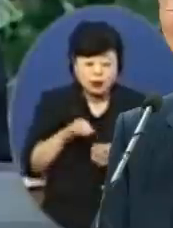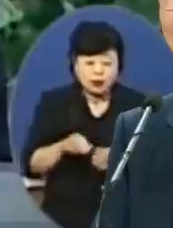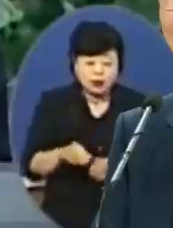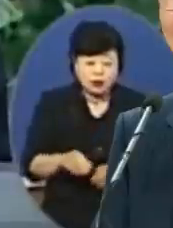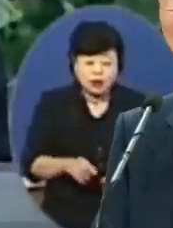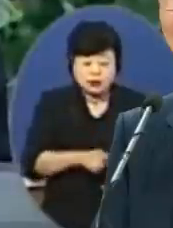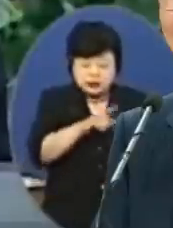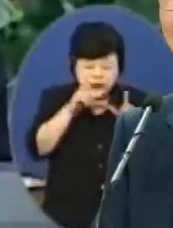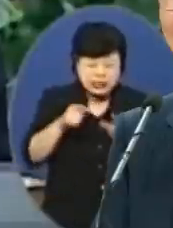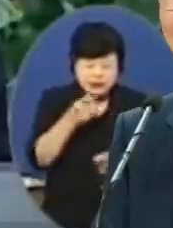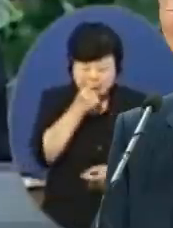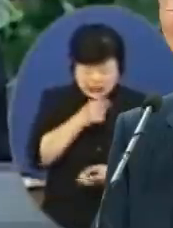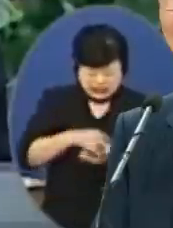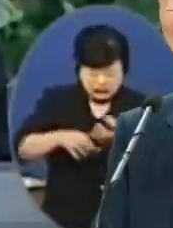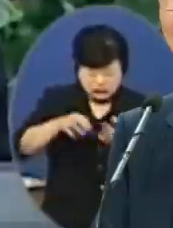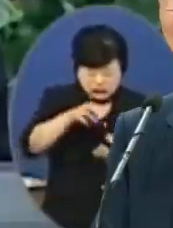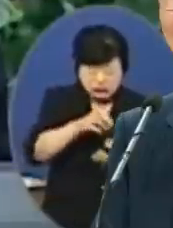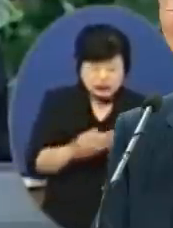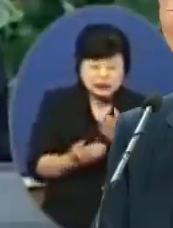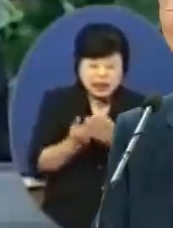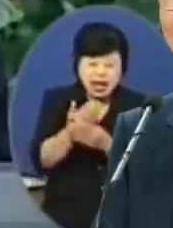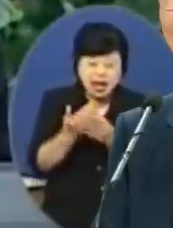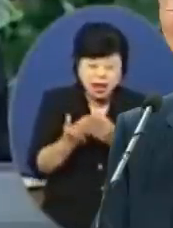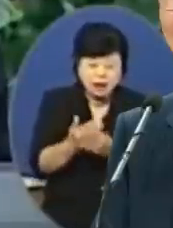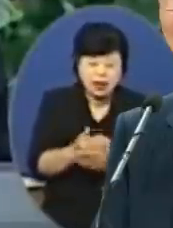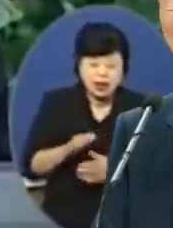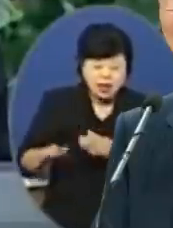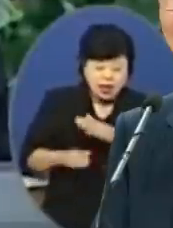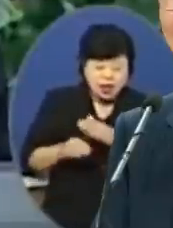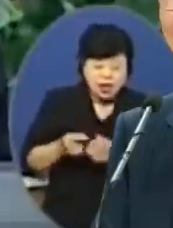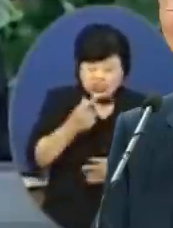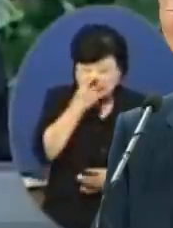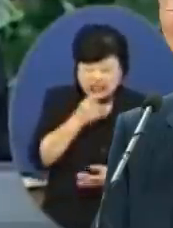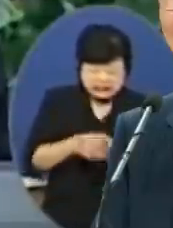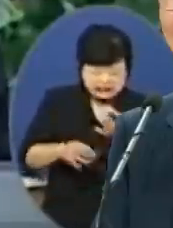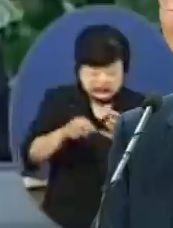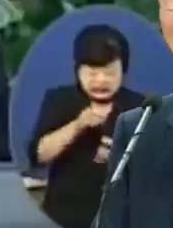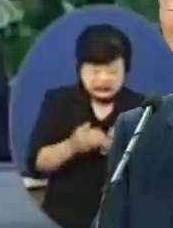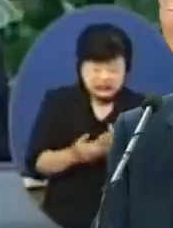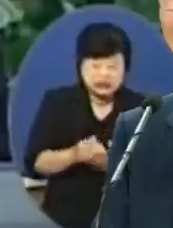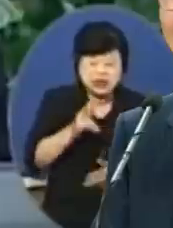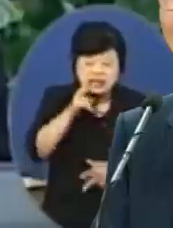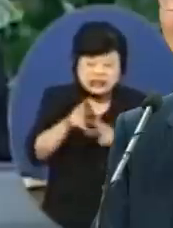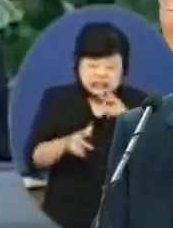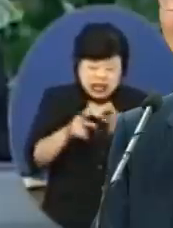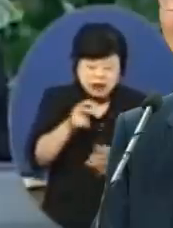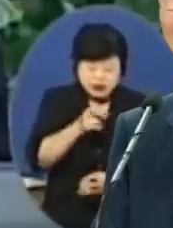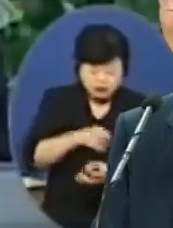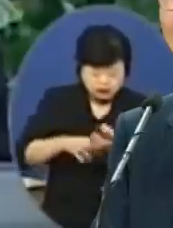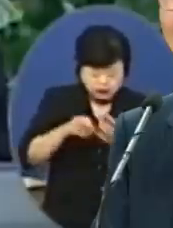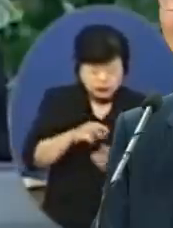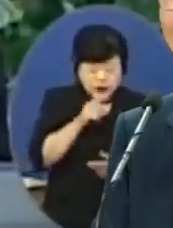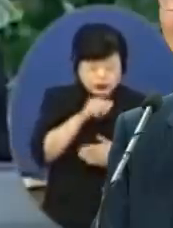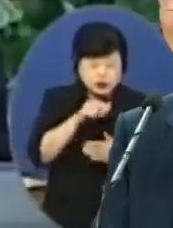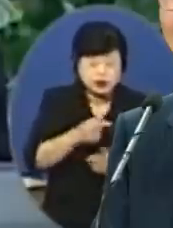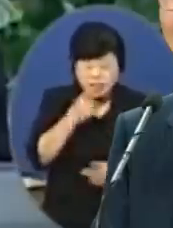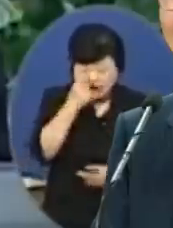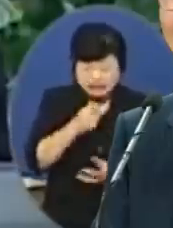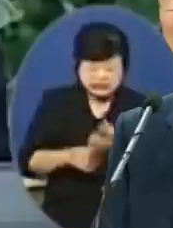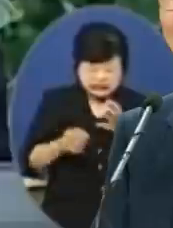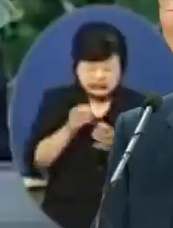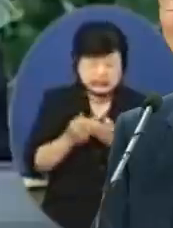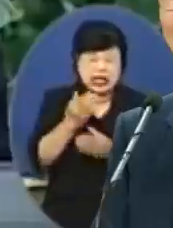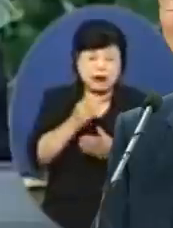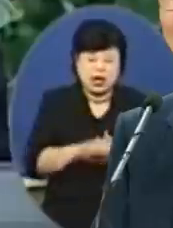생활에 가시된 물과 은극기가 납니다. 가정에도 가시된 물과 은극기, 사업에도 생활에도